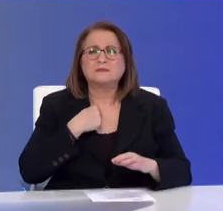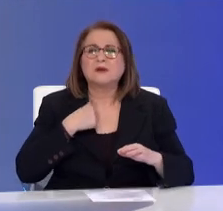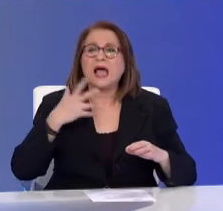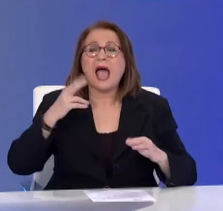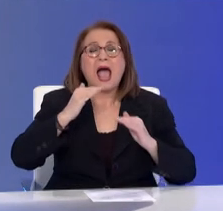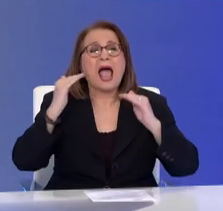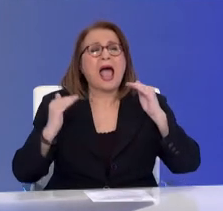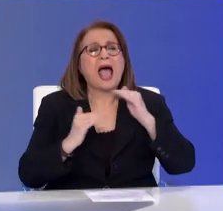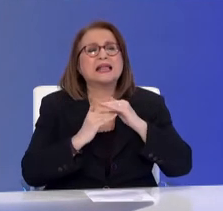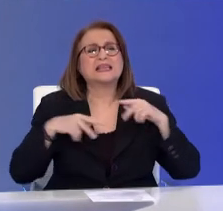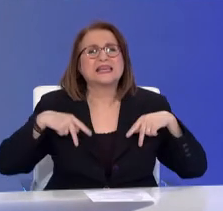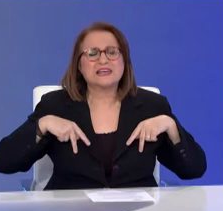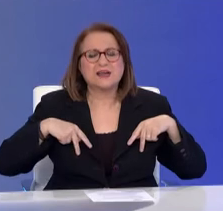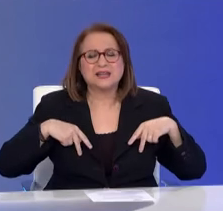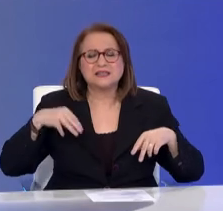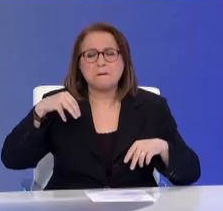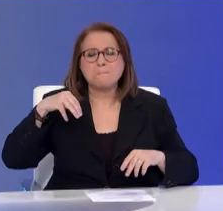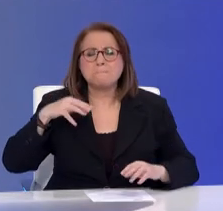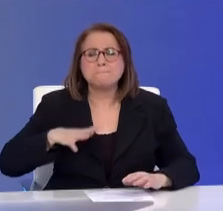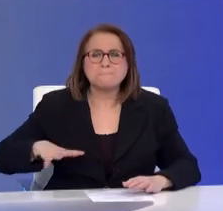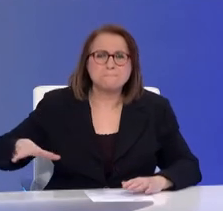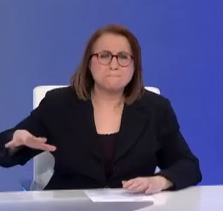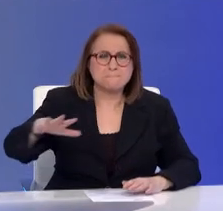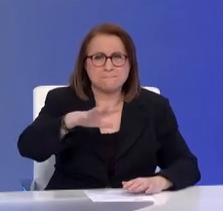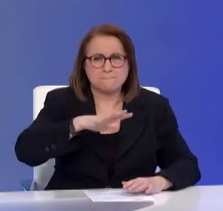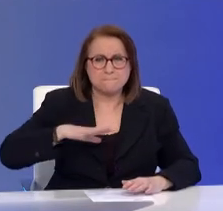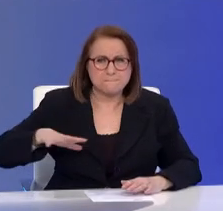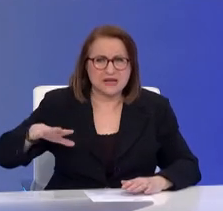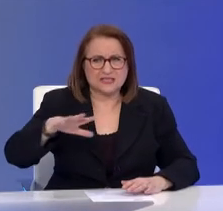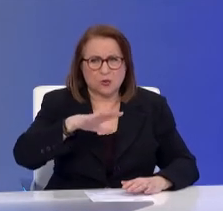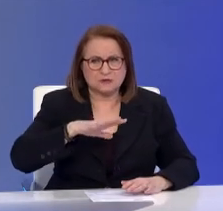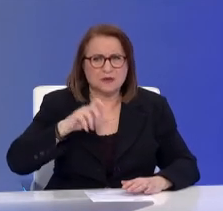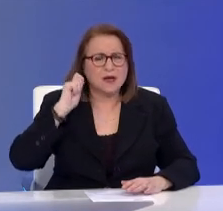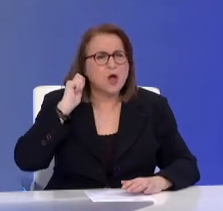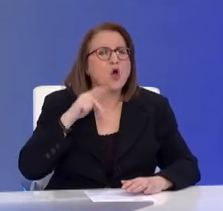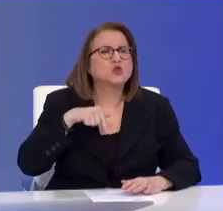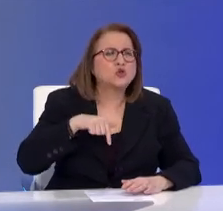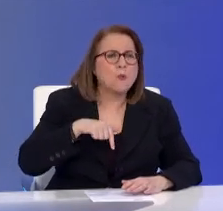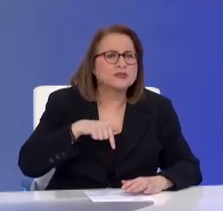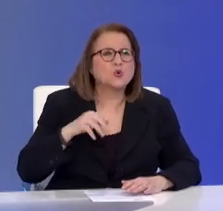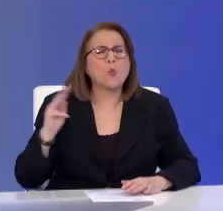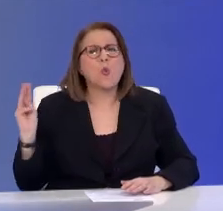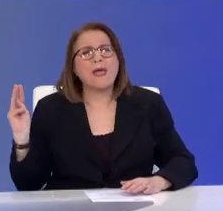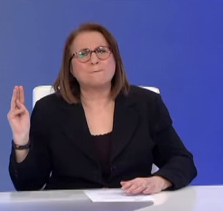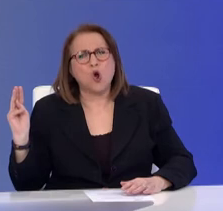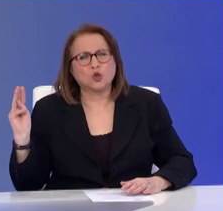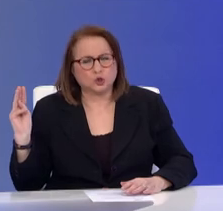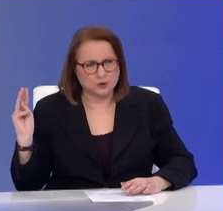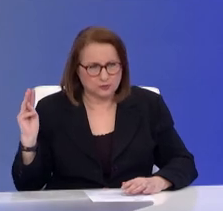αντικυβερνήτης της Μασαχουζότης, ο κύριος Τόμας Γουίνθορπ, και υπήρξε και